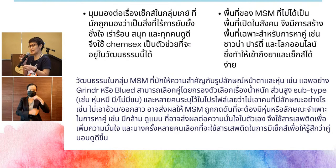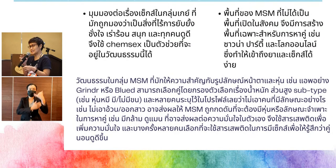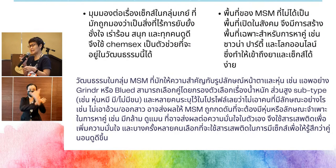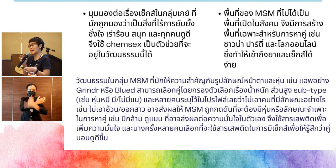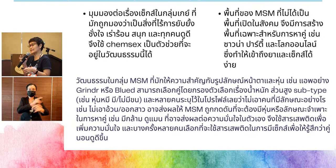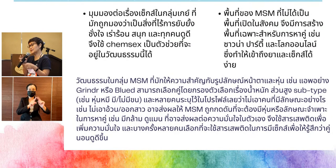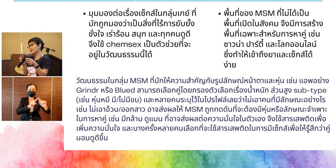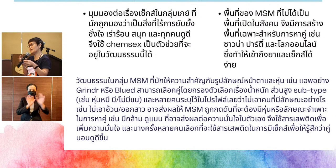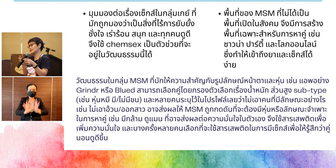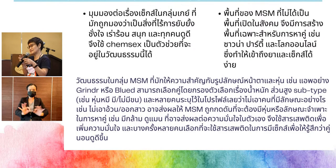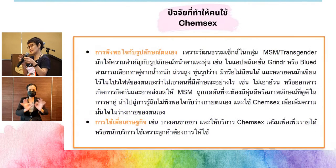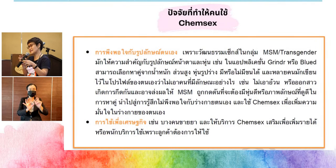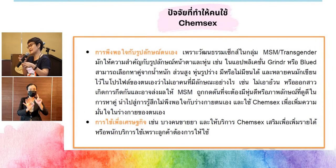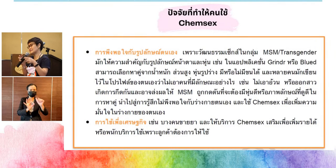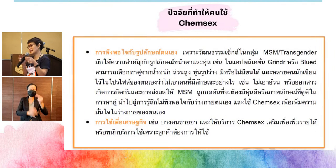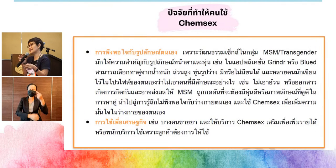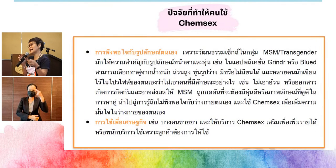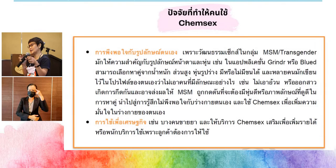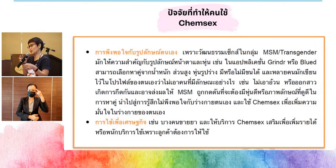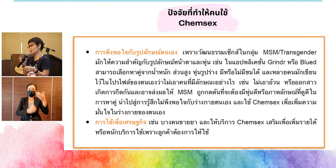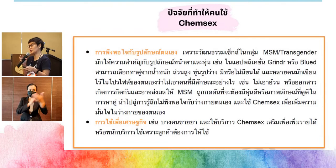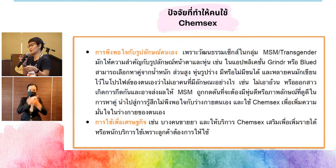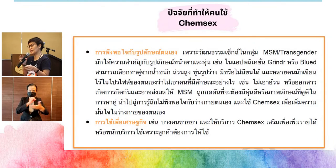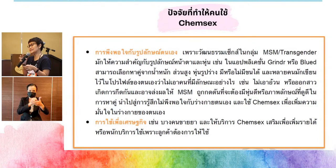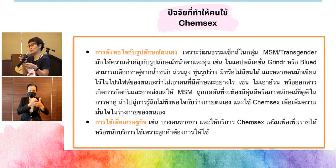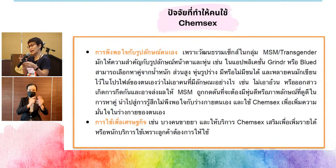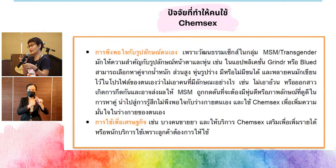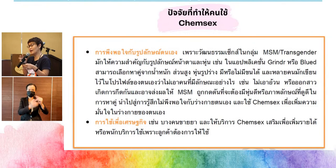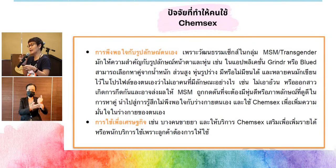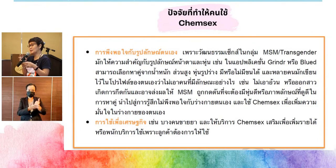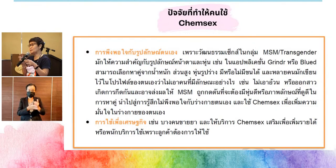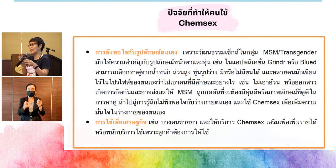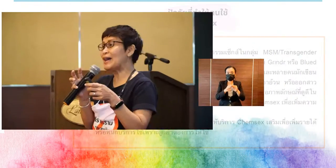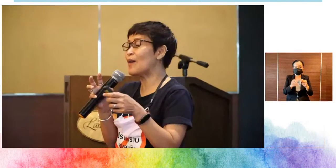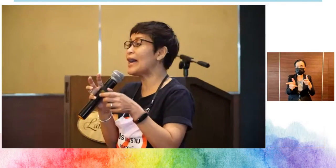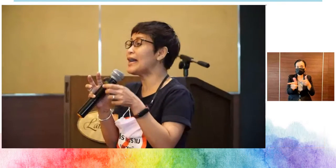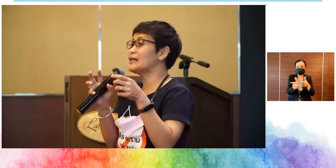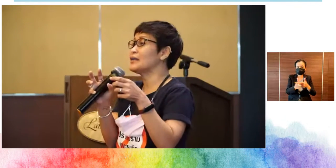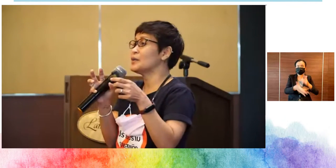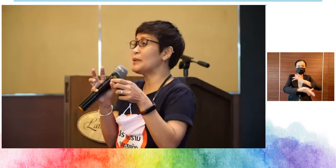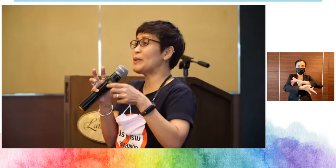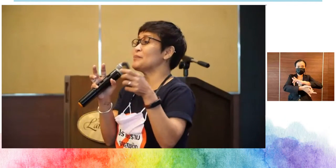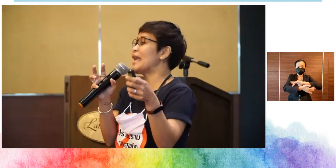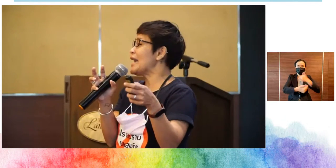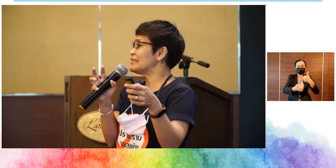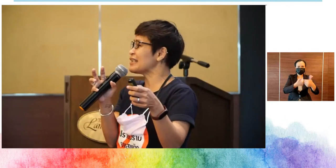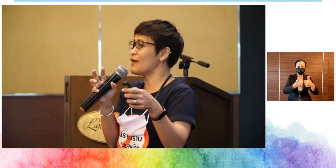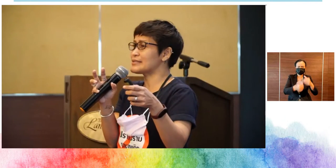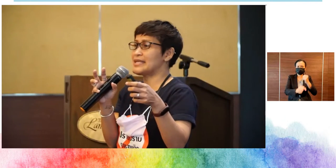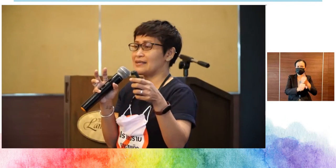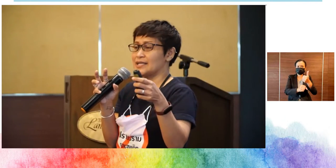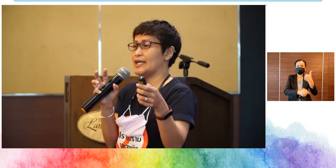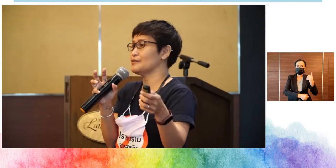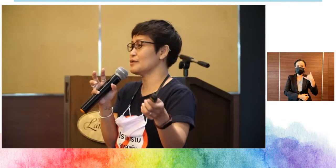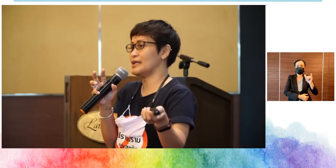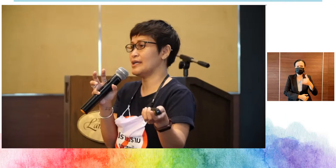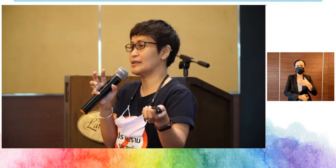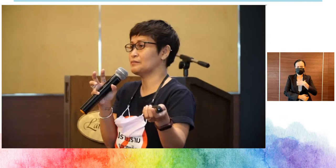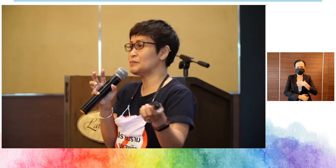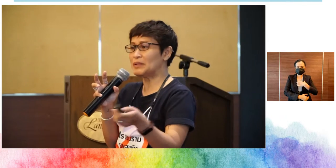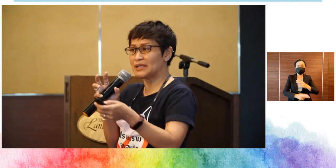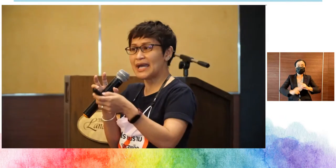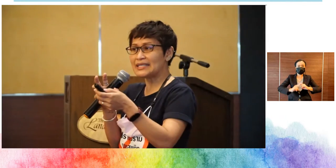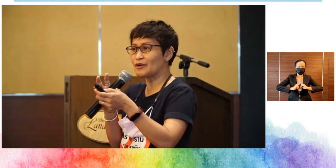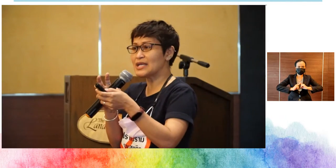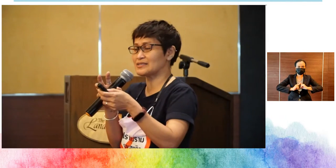าอันนี้คือปัจจัยหลักที่ทำให้คนตัดสินใจใช้ยาในบริบทของเพศสัมพันธ์เนาะมันแปลว่ามันเป็นไปได้ที่เขาอาจจะอยากใช้ด้วยตัวเ